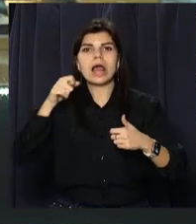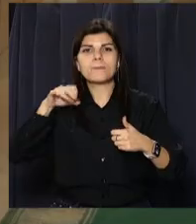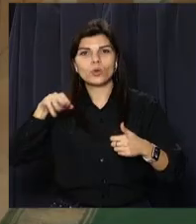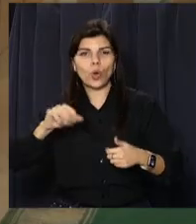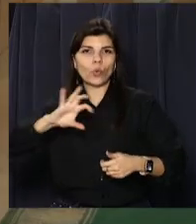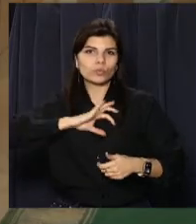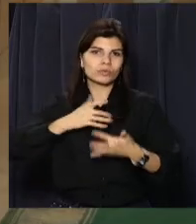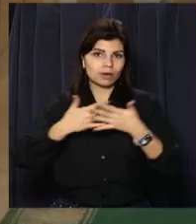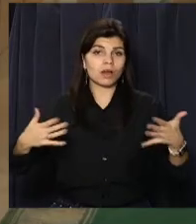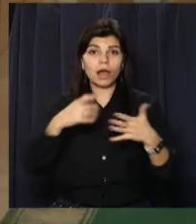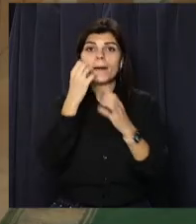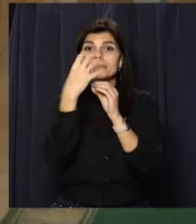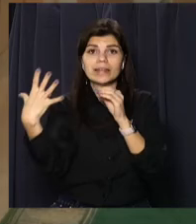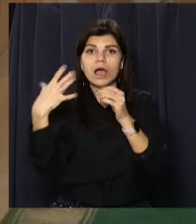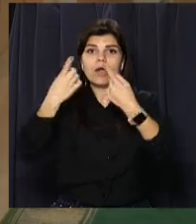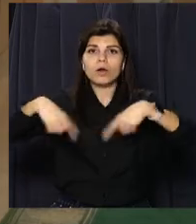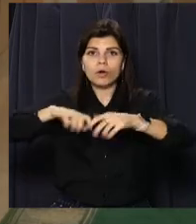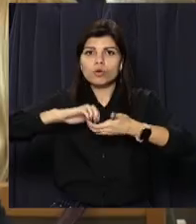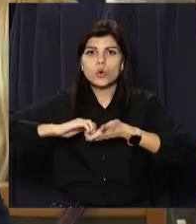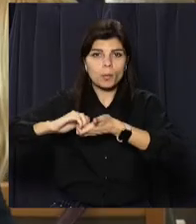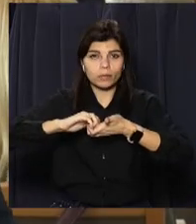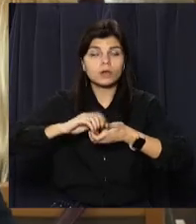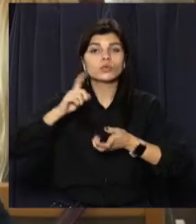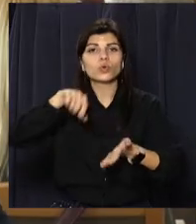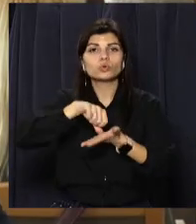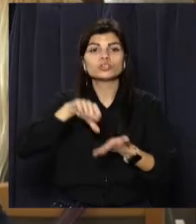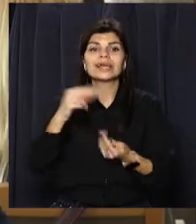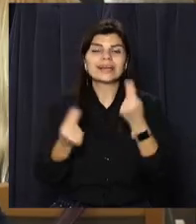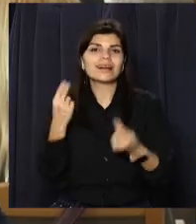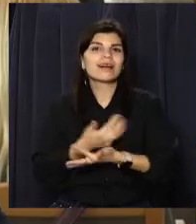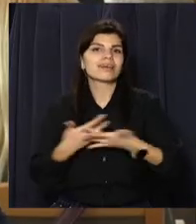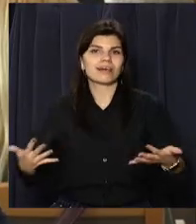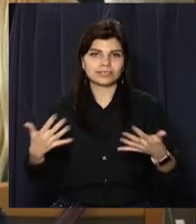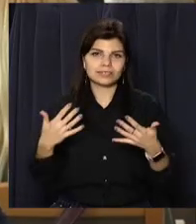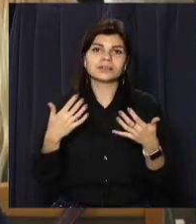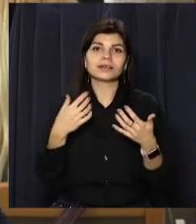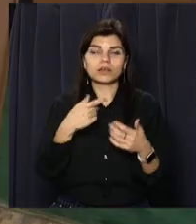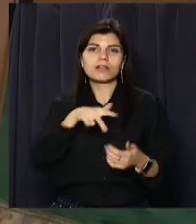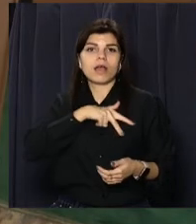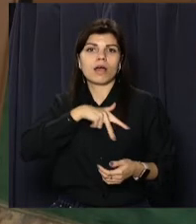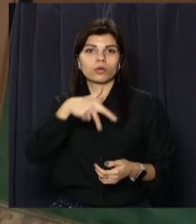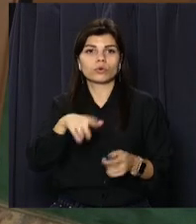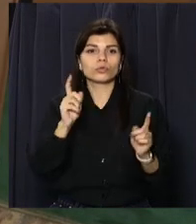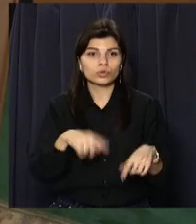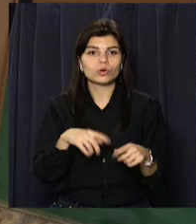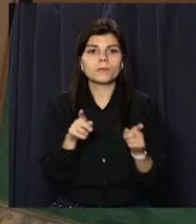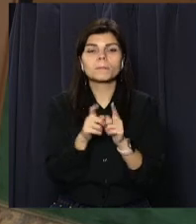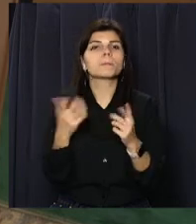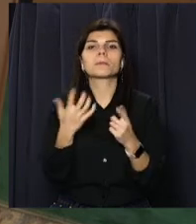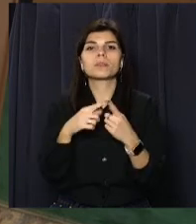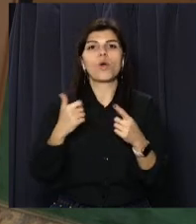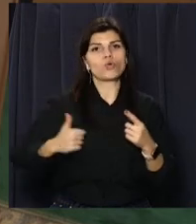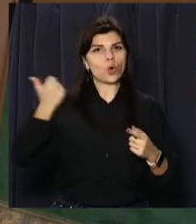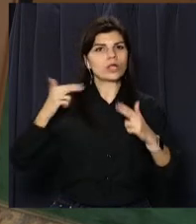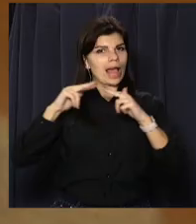представники 15 громад Дніпропетровщини. Також за участь в іграх різного масштабу нагородили переможців у таких номінаціях, як